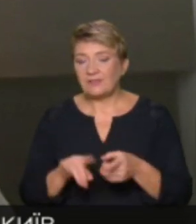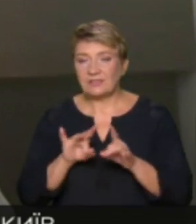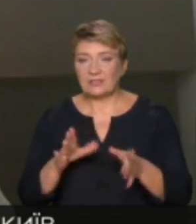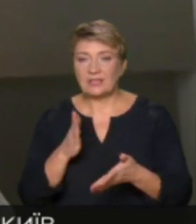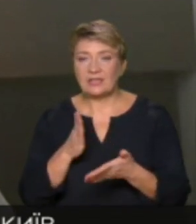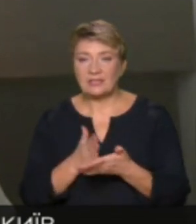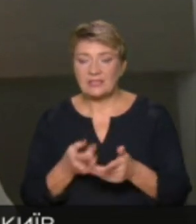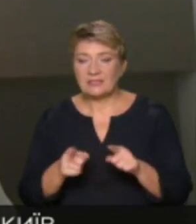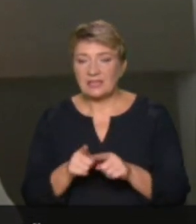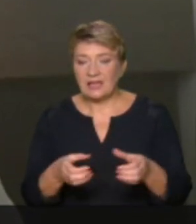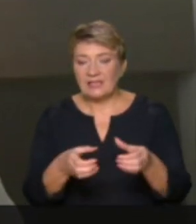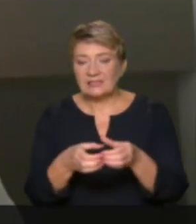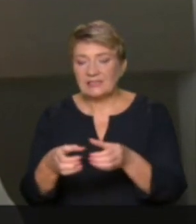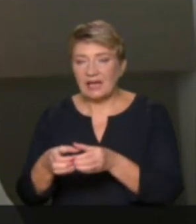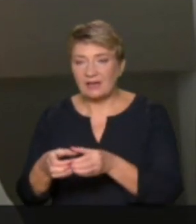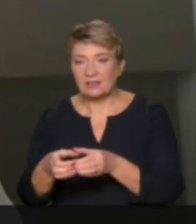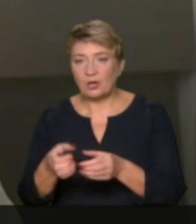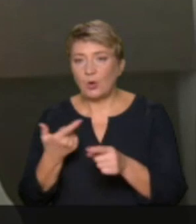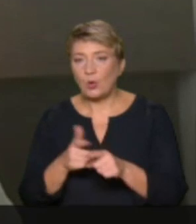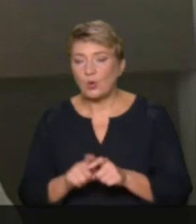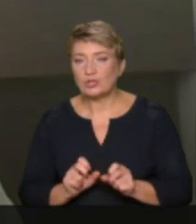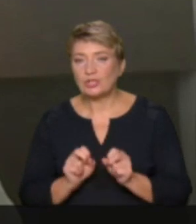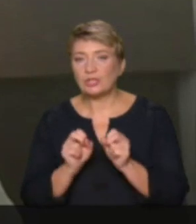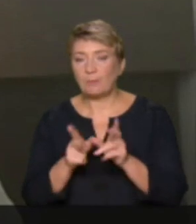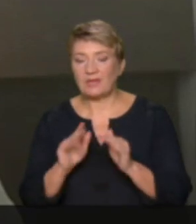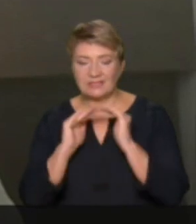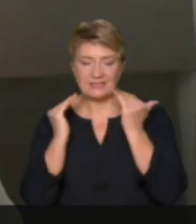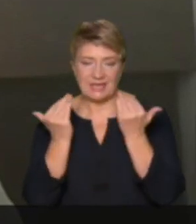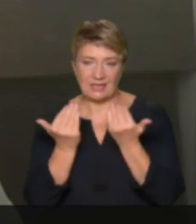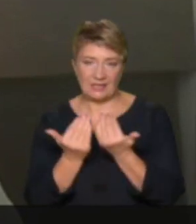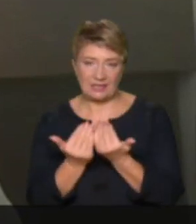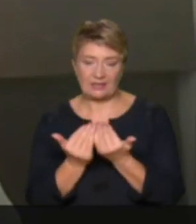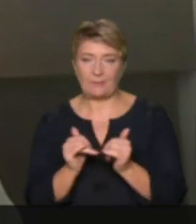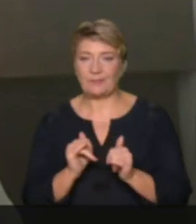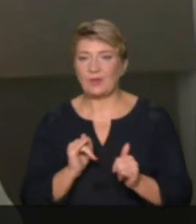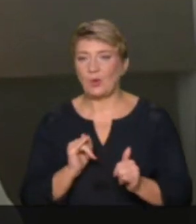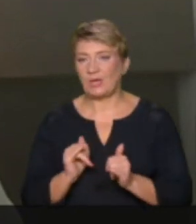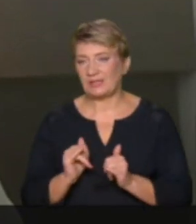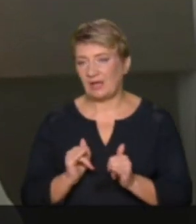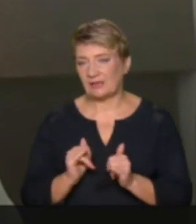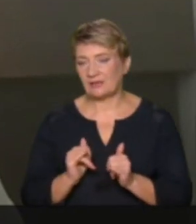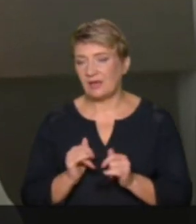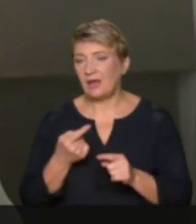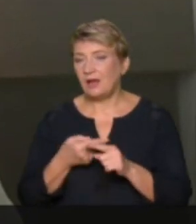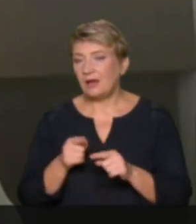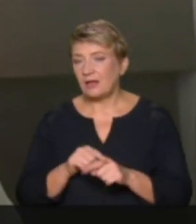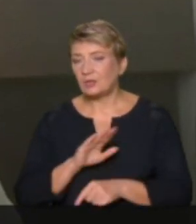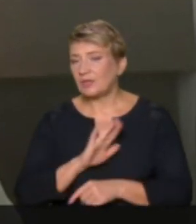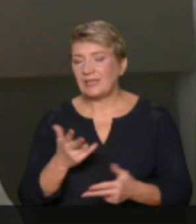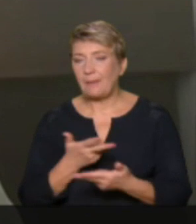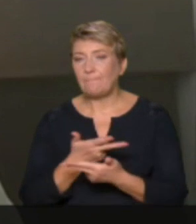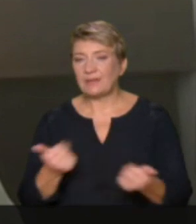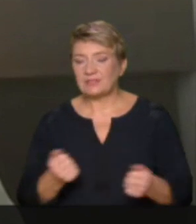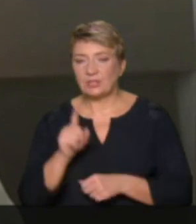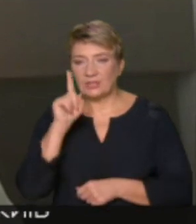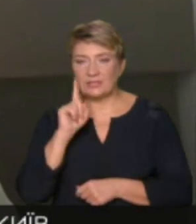таких сект, очень опасных, очень закрытых, очень тоталитарных, которые не признают израильской власти,